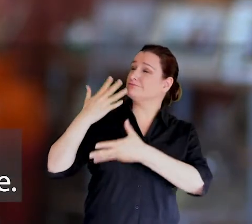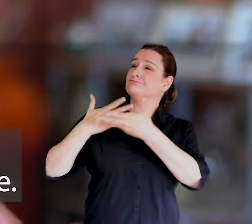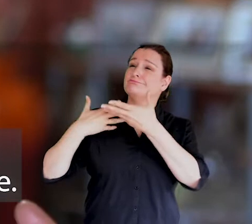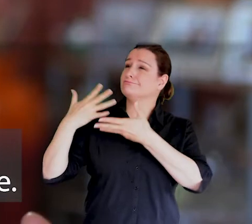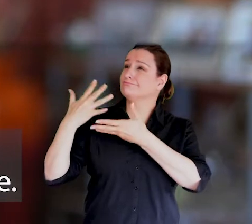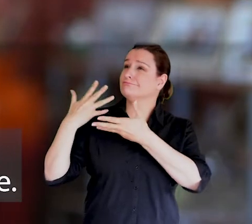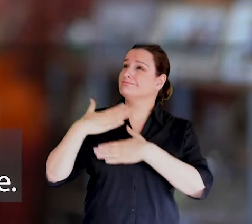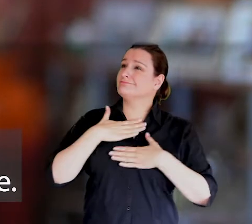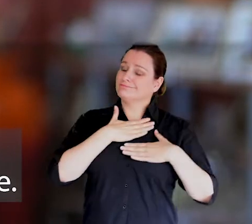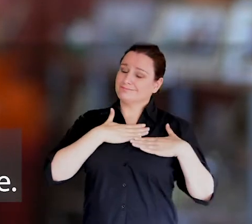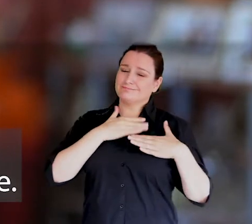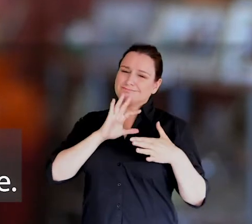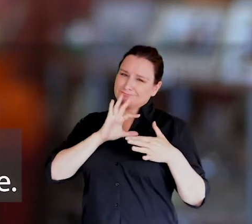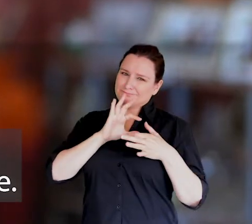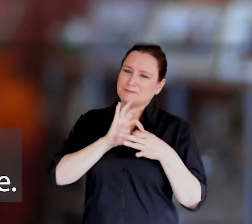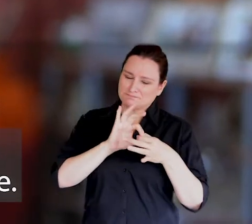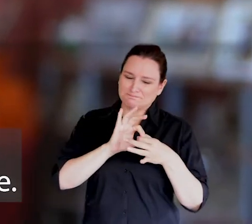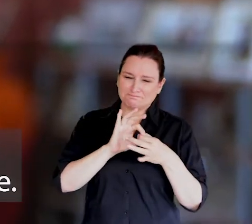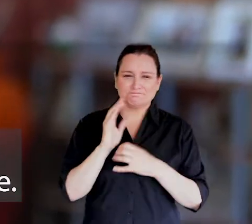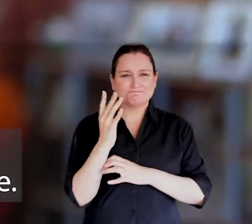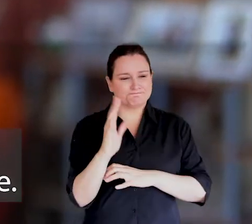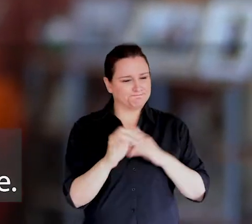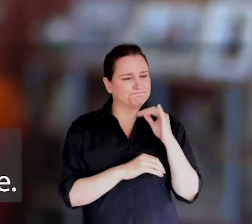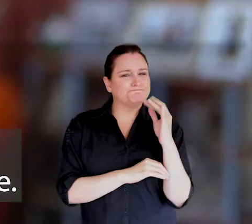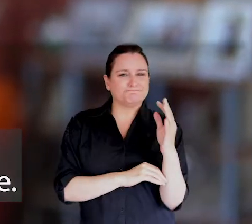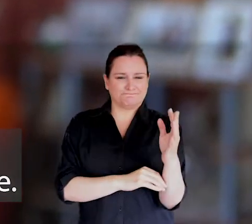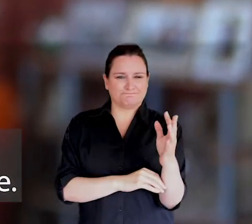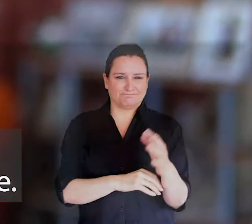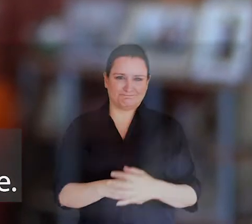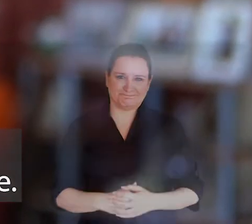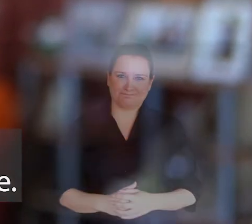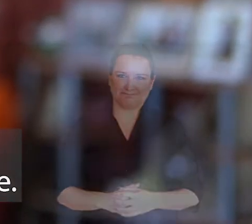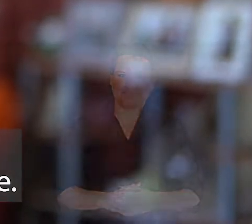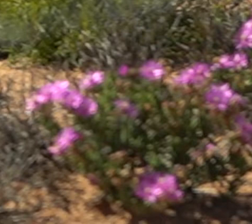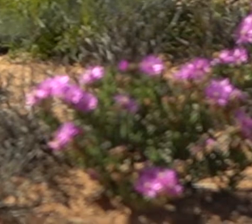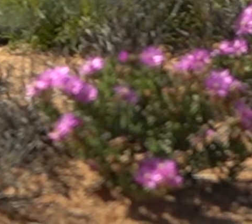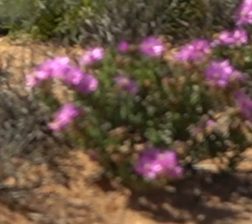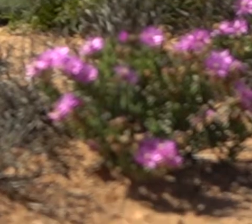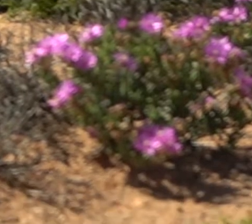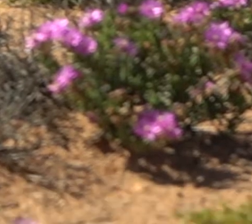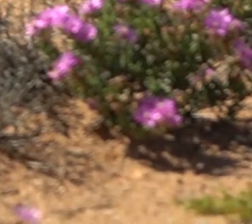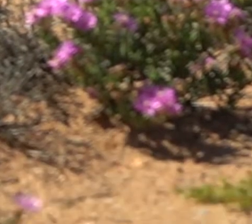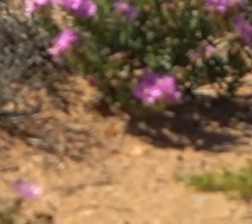jy voel jy is aan die natuur geconnect.